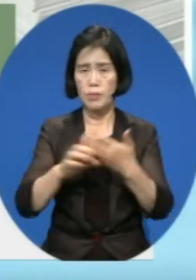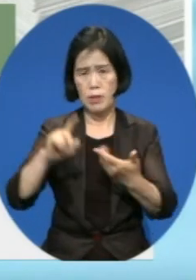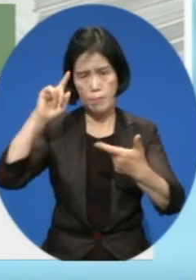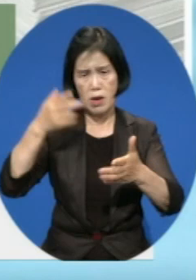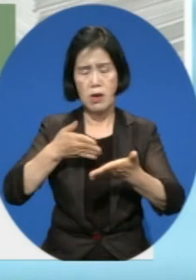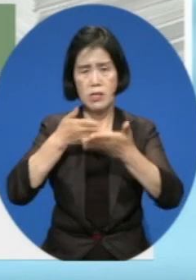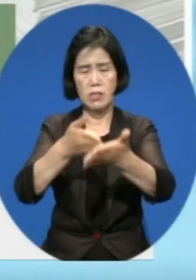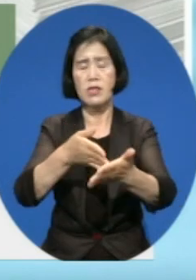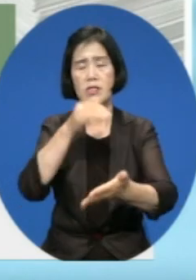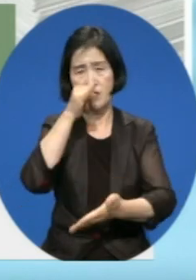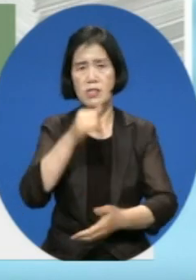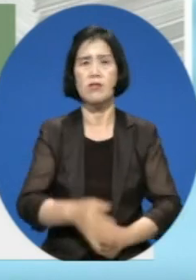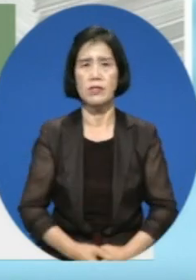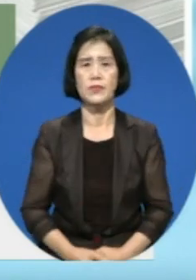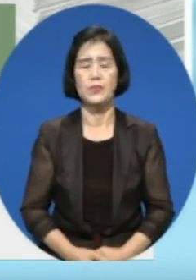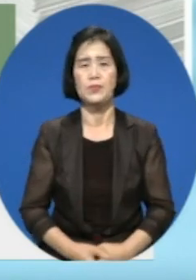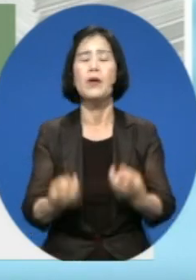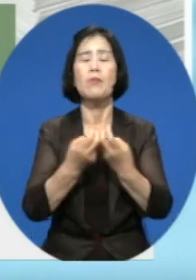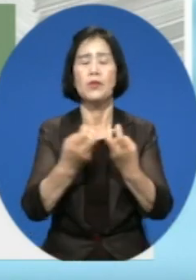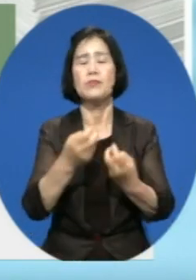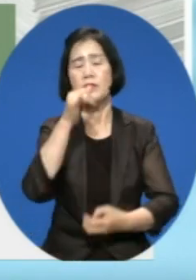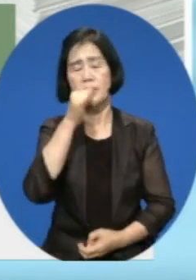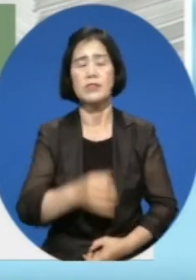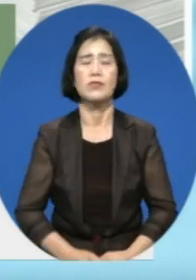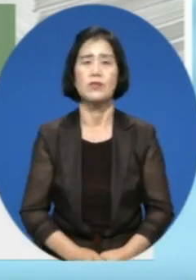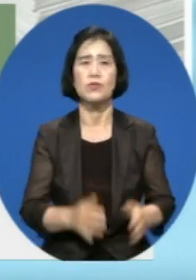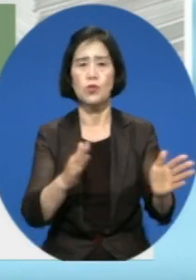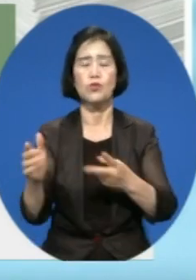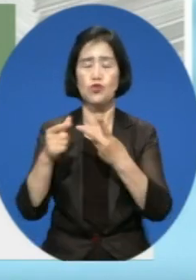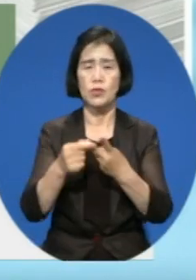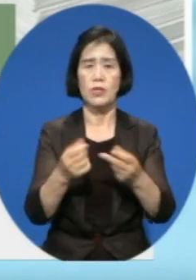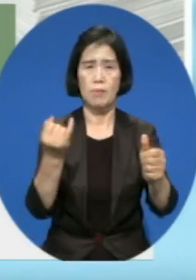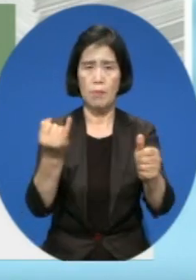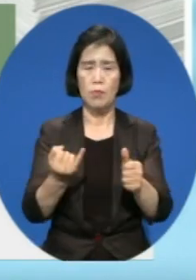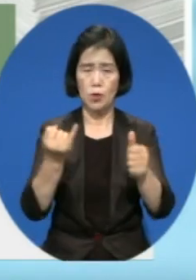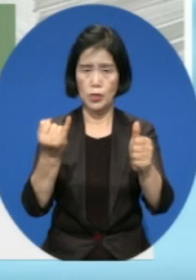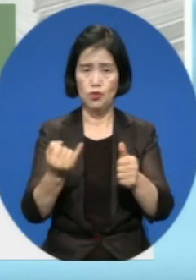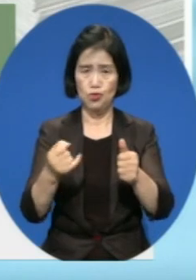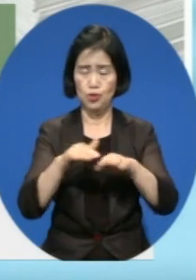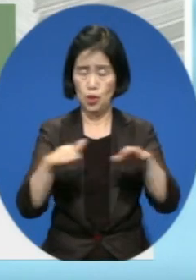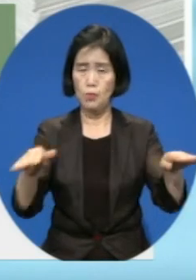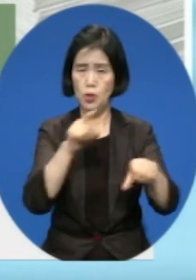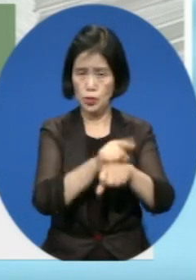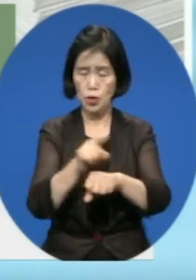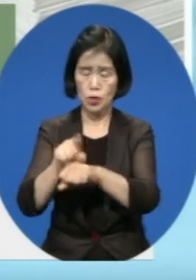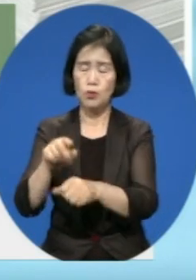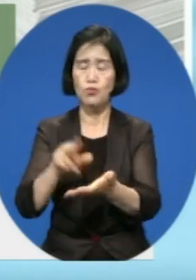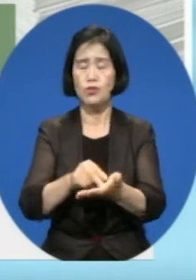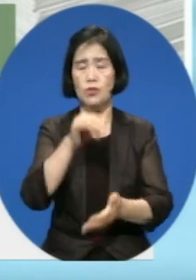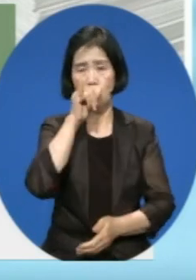있는 길이 하나 터 있다는 건 분명히 말씀드릴 네. 수가 있는 거고요. 또 하나는 이제 맞벌이 부부들에 대한 어떤 형평성 논란도 분명히 있기는